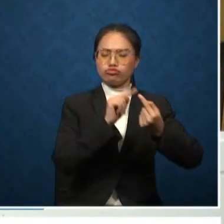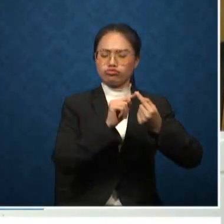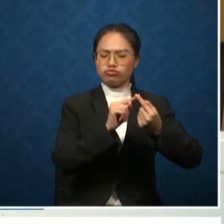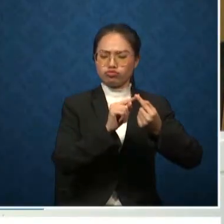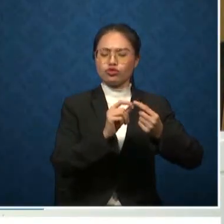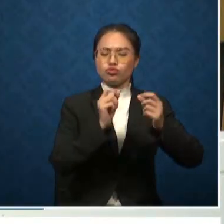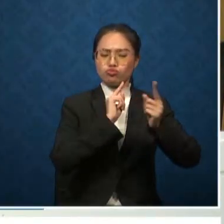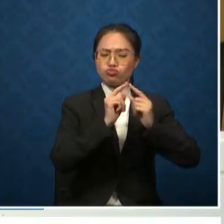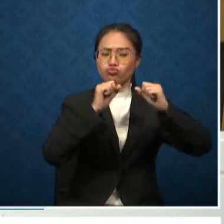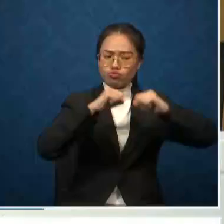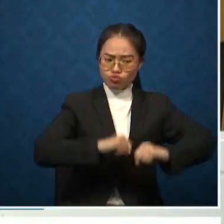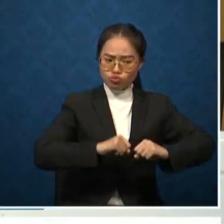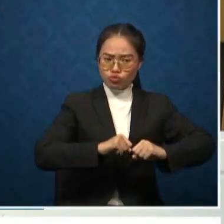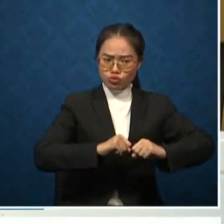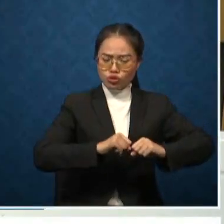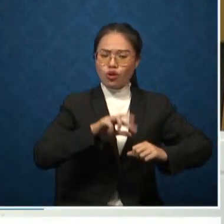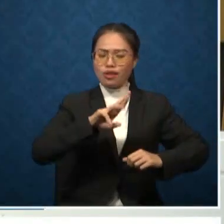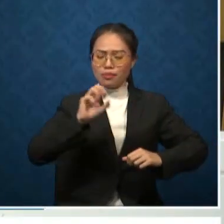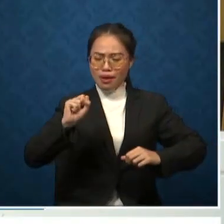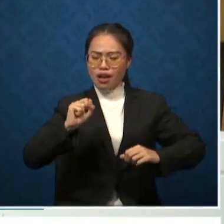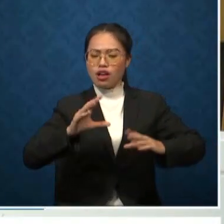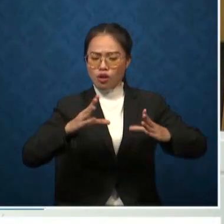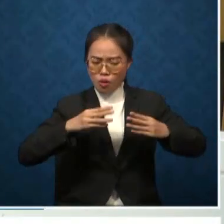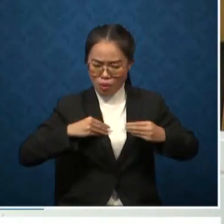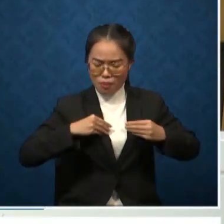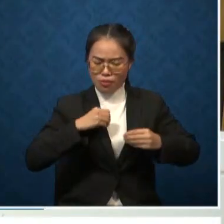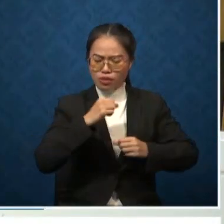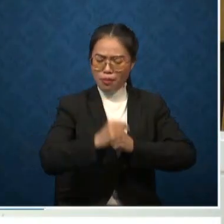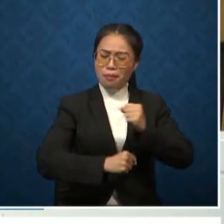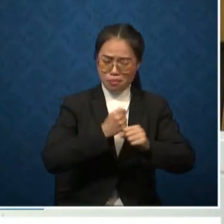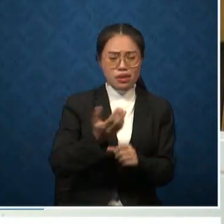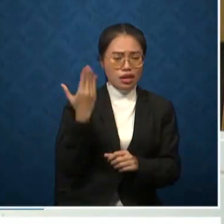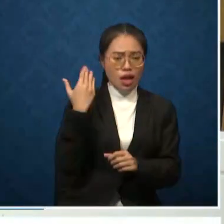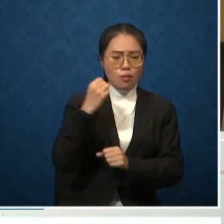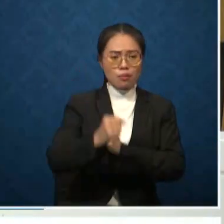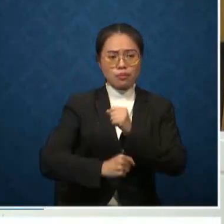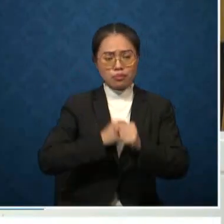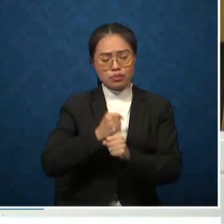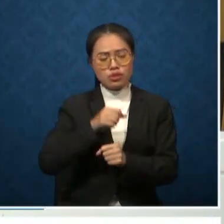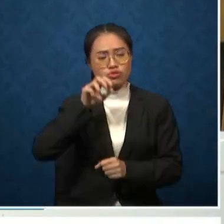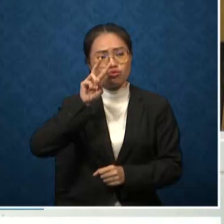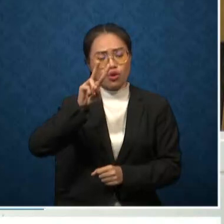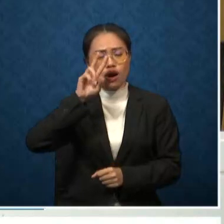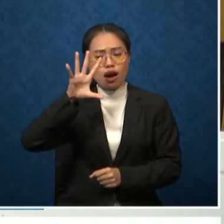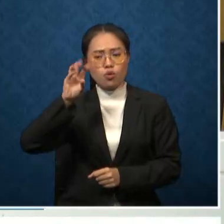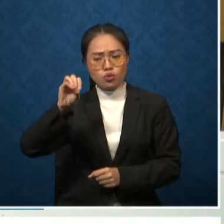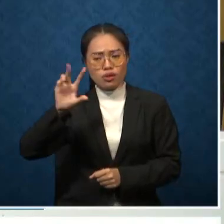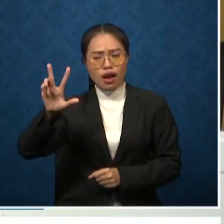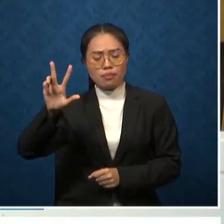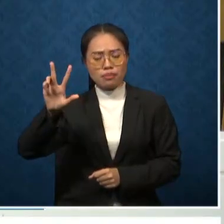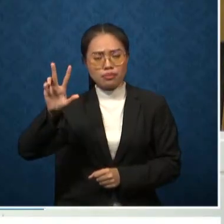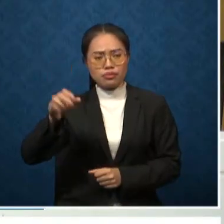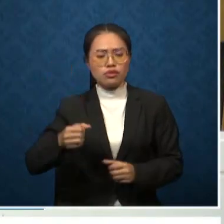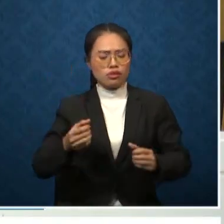แล้วเนี่ยที่รัฐสภาได้เห็นชอบไปแล้วจริงๆก็ตั้งแต่ปี2563นะครับแต่ว่าในขั้นตอนของการเห็นช